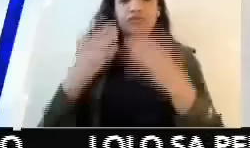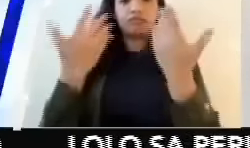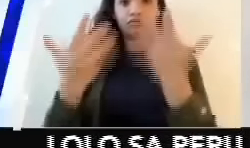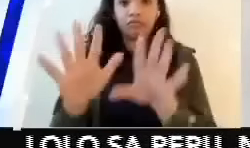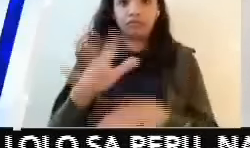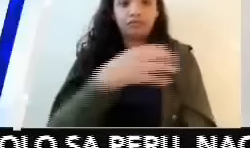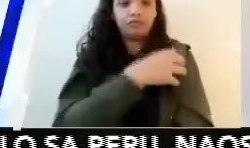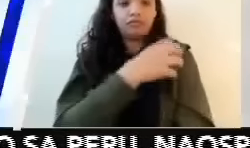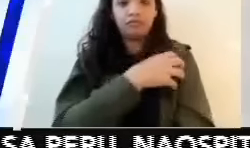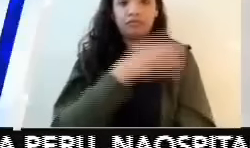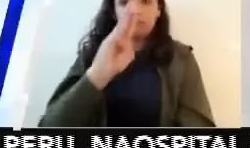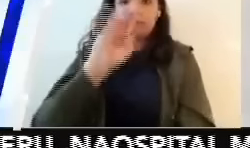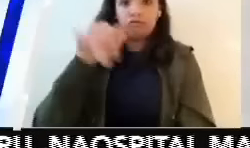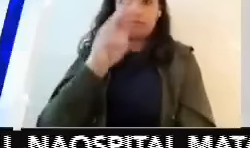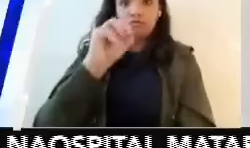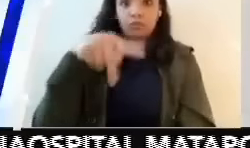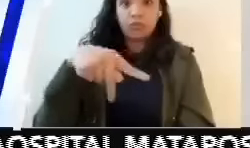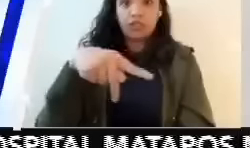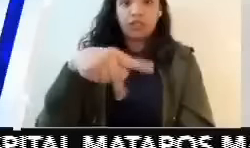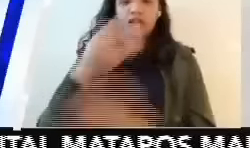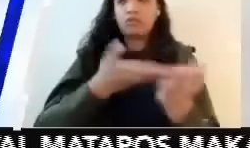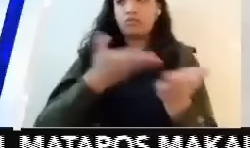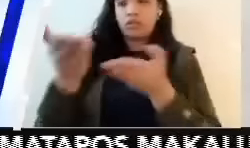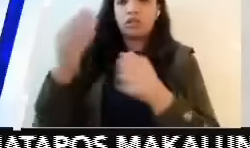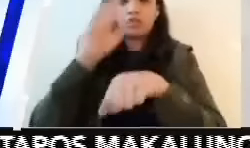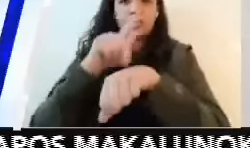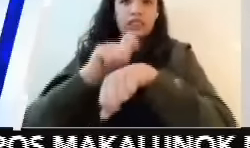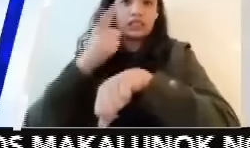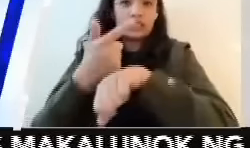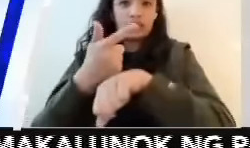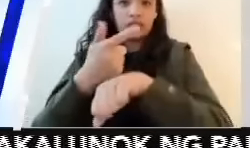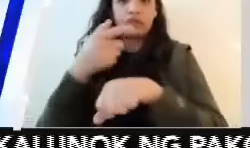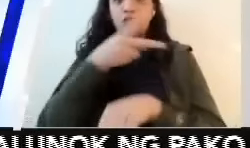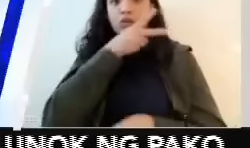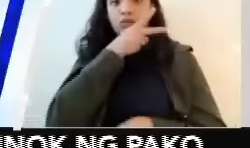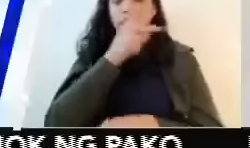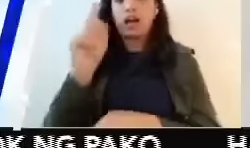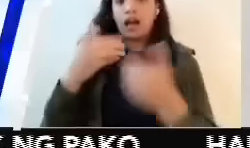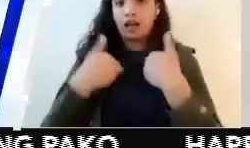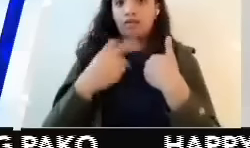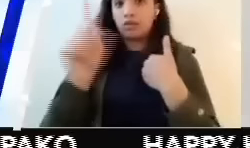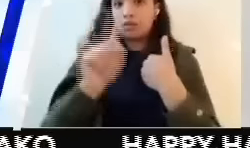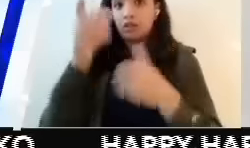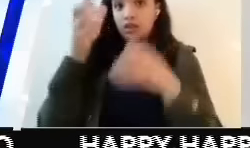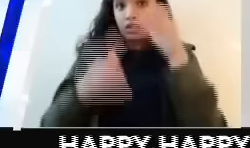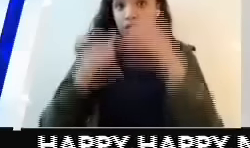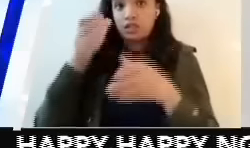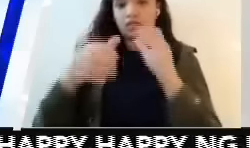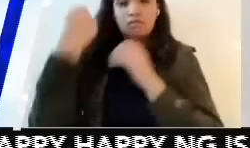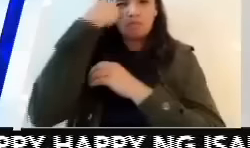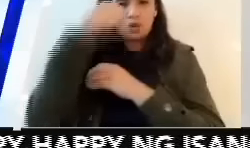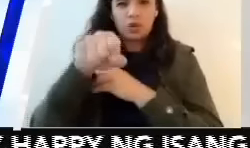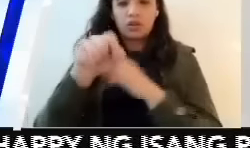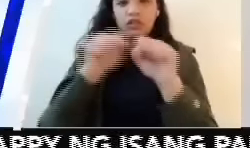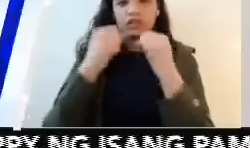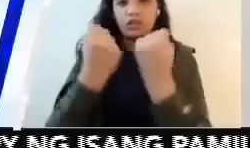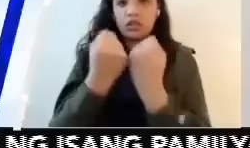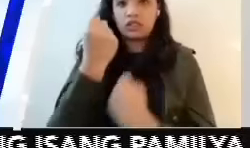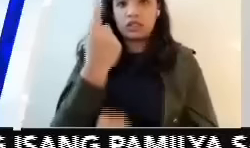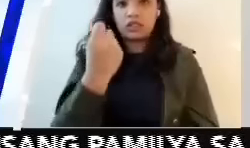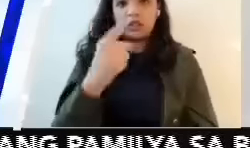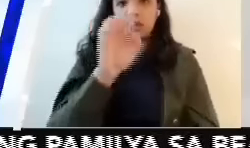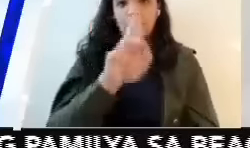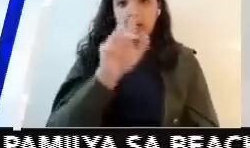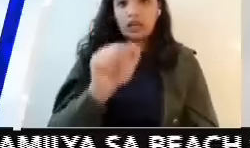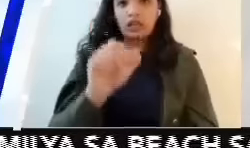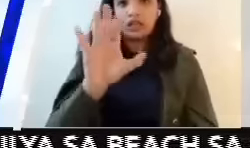City Substation 10 ang nahuling suspect na maaaring maharap sa reklamong paglabag sa Section 11 ng Republic Act 9165